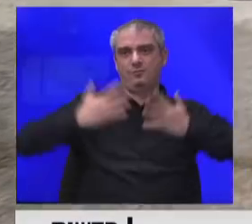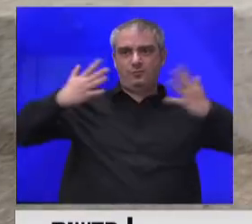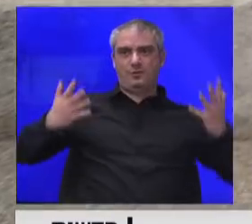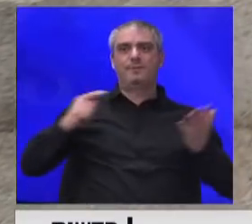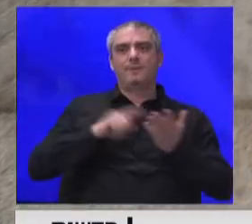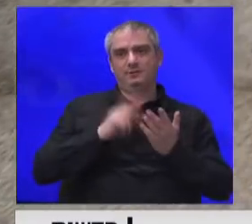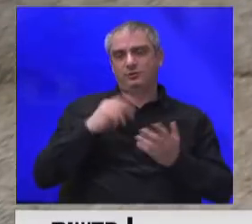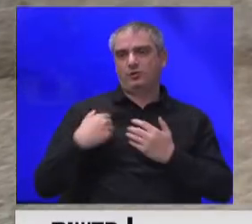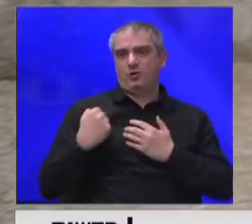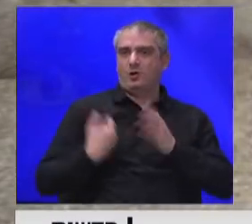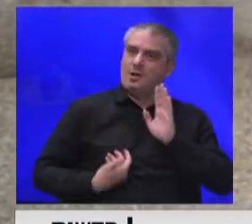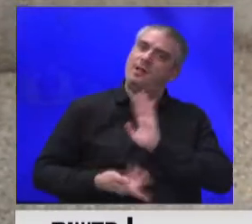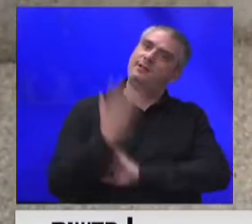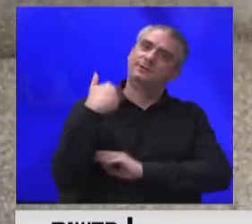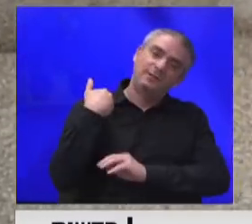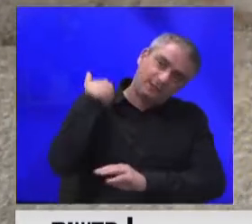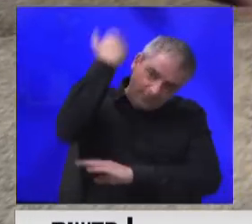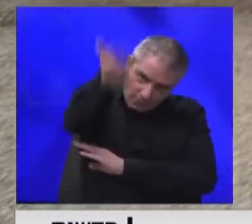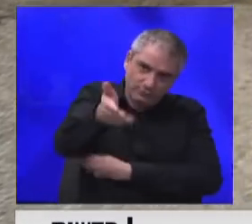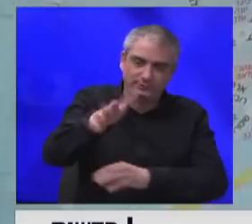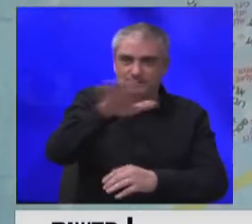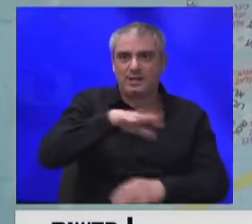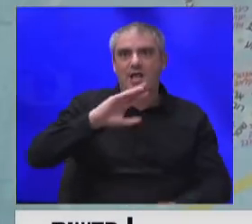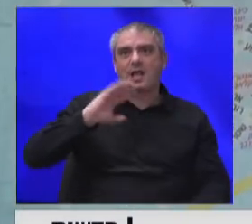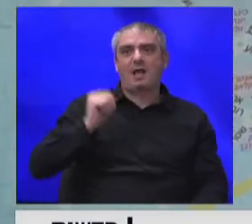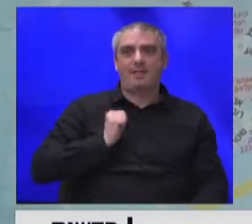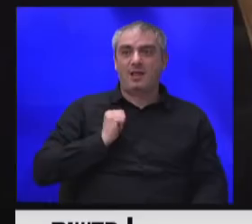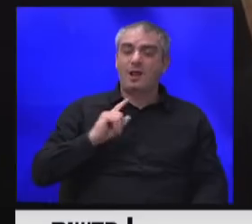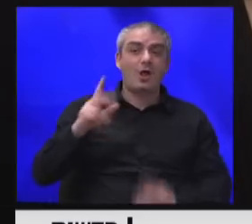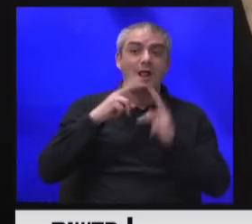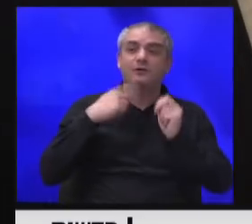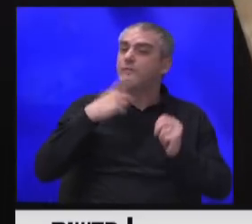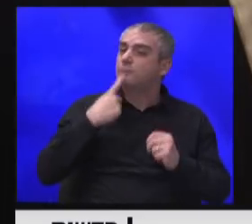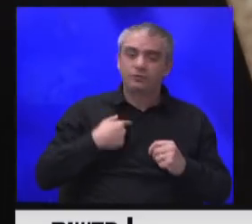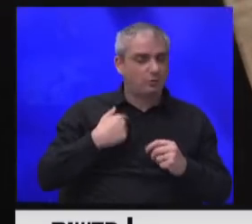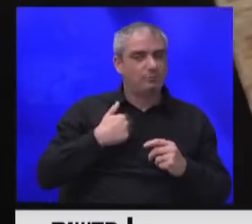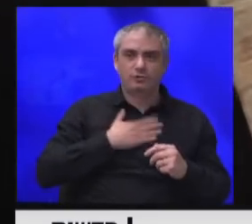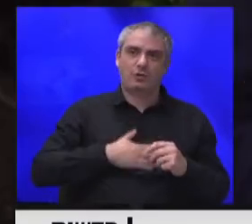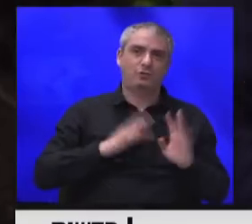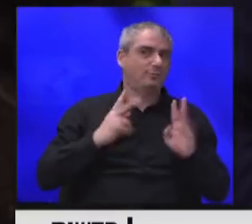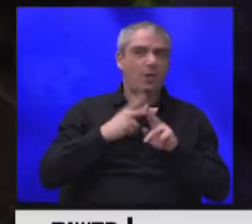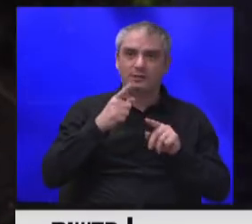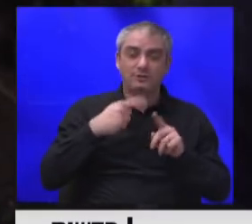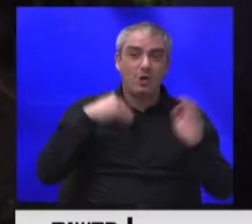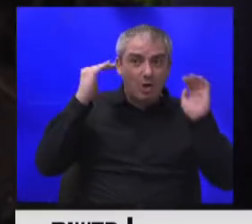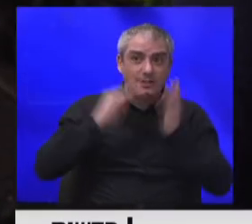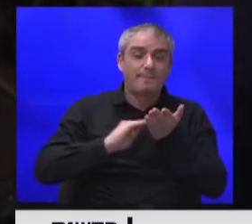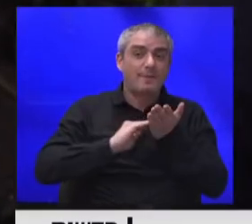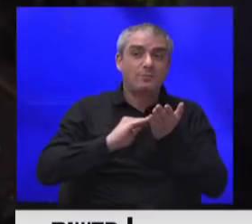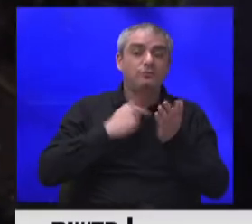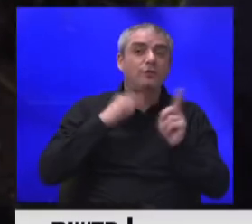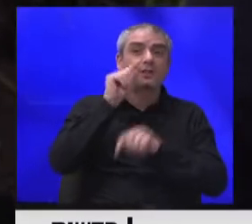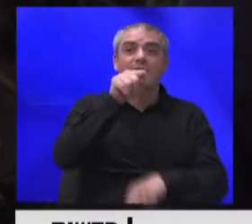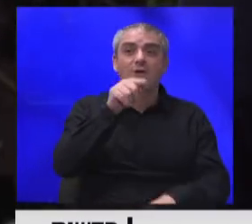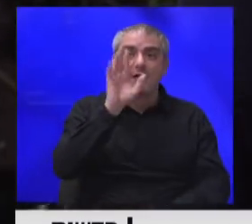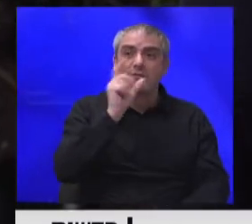לנו כוח לצאת הרבה יותר החוצה מרמת החייל, לכל עיר שנבחר, לכל מקום שנרצה. ולא רק זה, גם הורדתי את המינימום שאנחנו נצא לכם בשביל